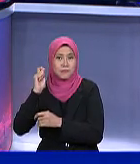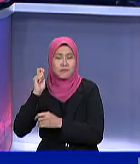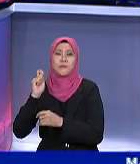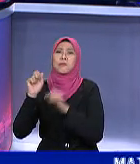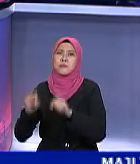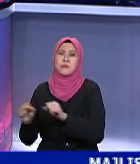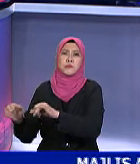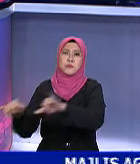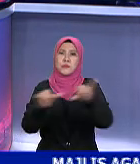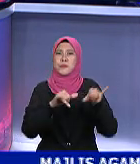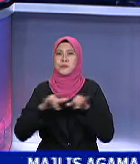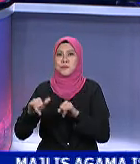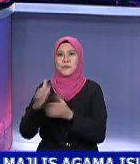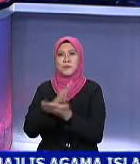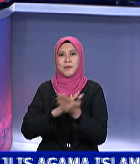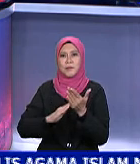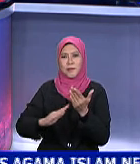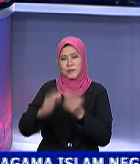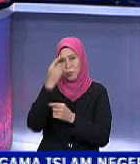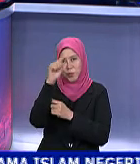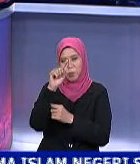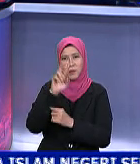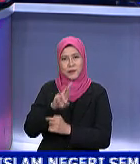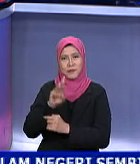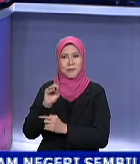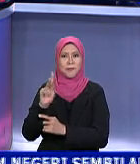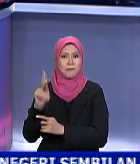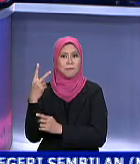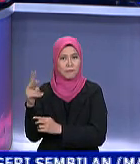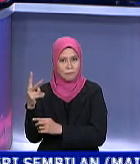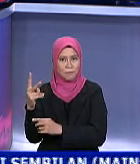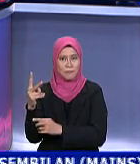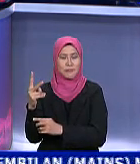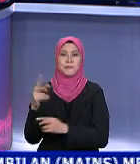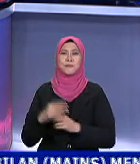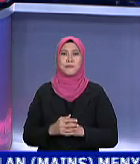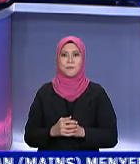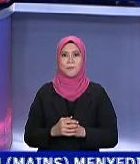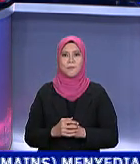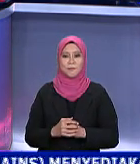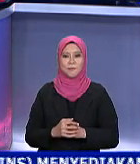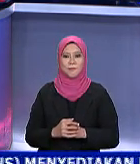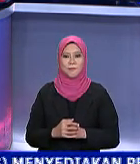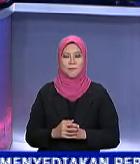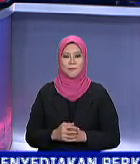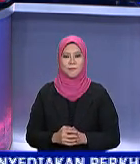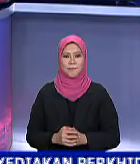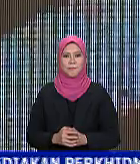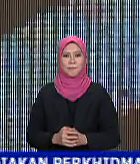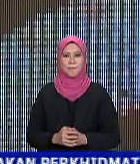wakaf sebagai sebahagian daripada kerangka Rancangan Malaysia ke-12 RMK-12.